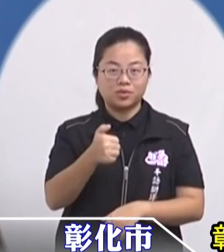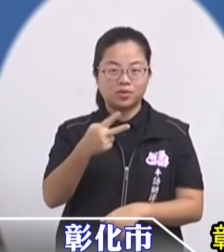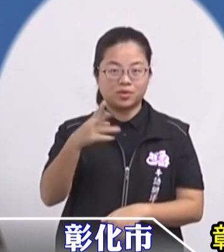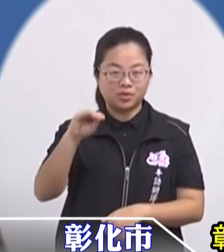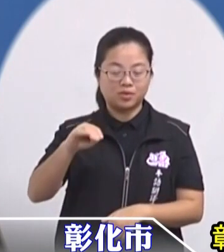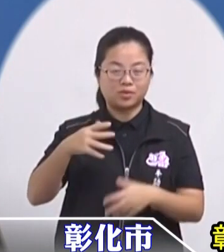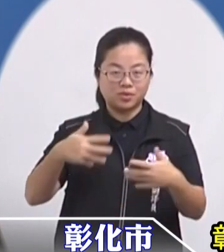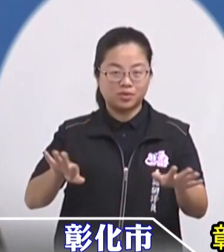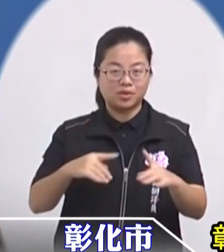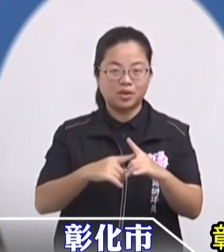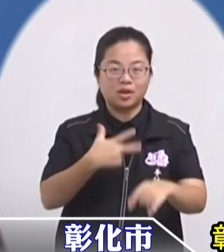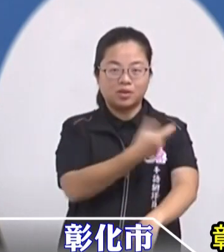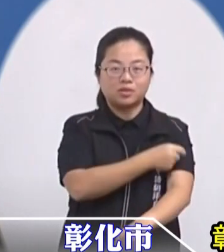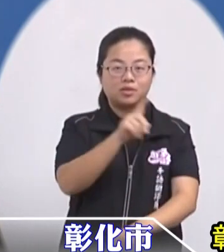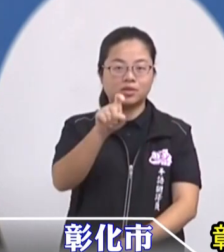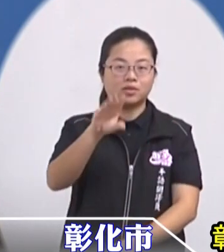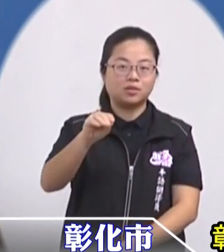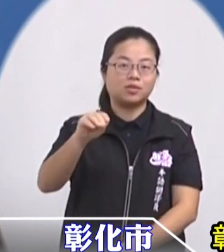26,9825人，接种了